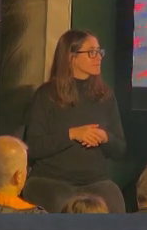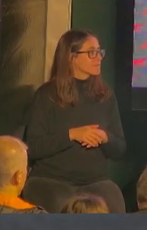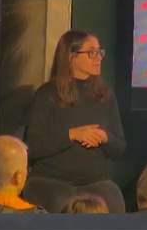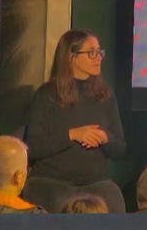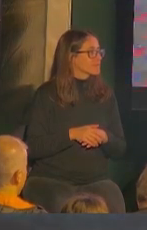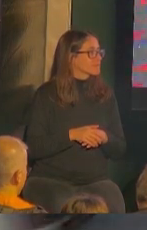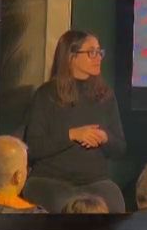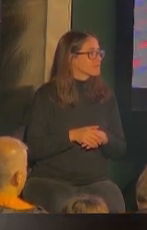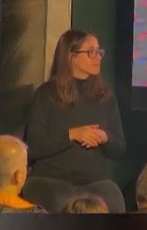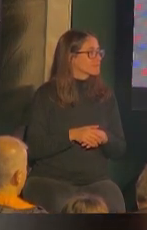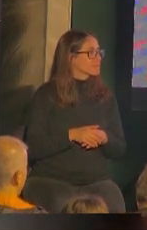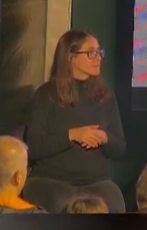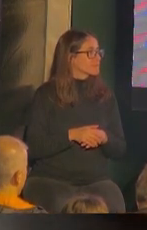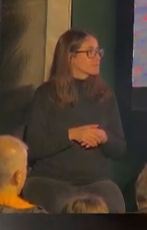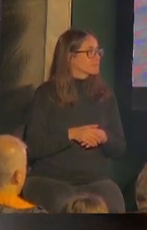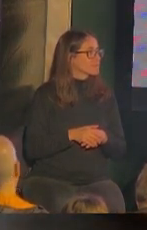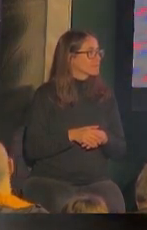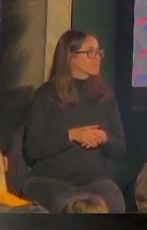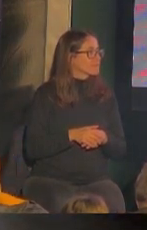Ups.